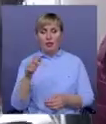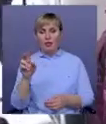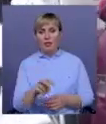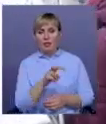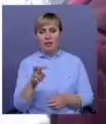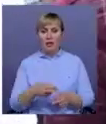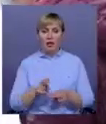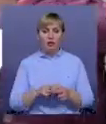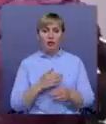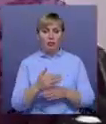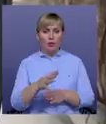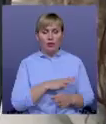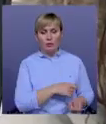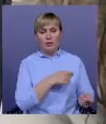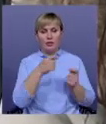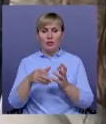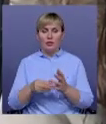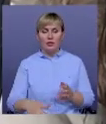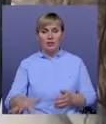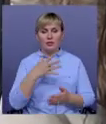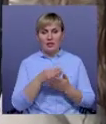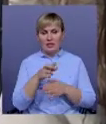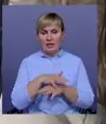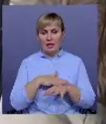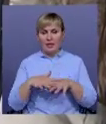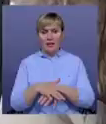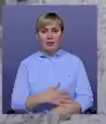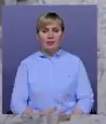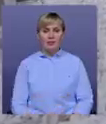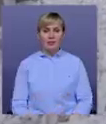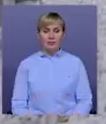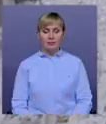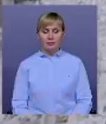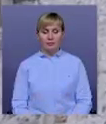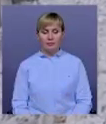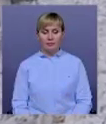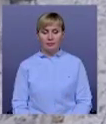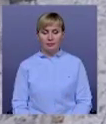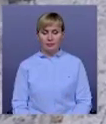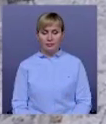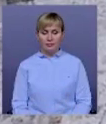Кыргызстана, которые позже были доставлены на территорию своей страны. Дина Жанабекова, Арсен Сандыбаев, телеканал Алматы.